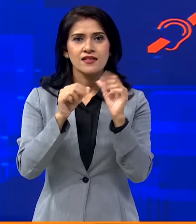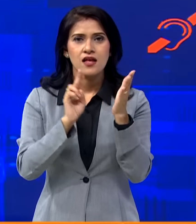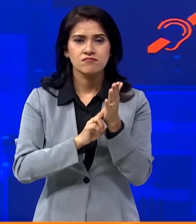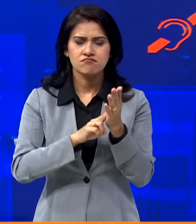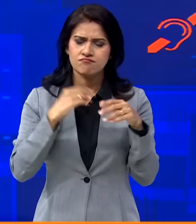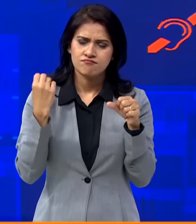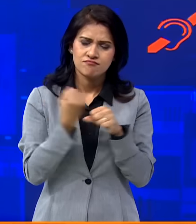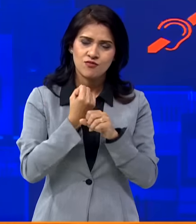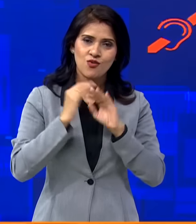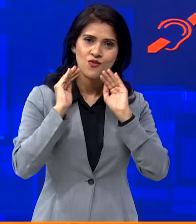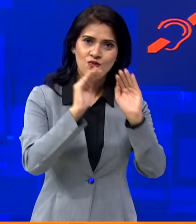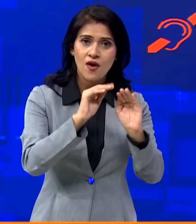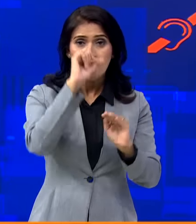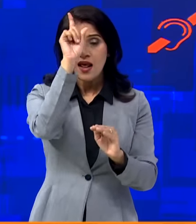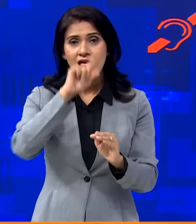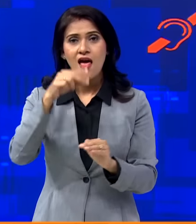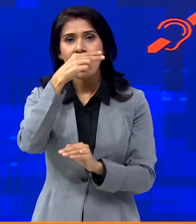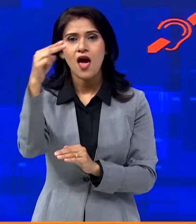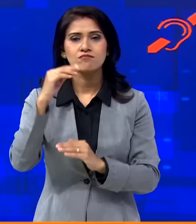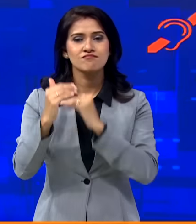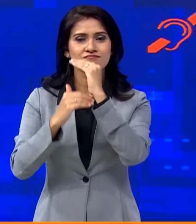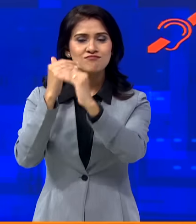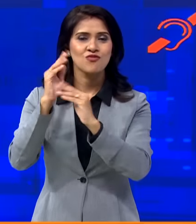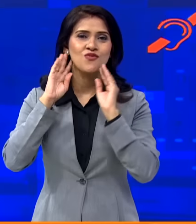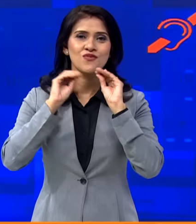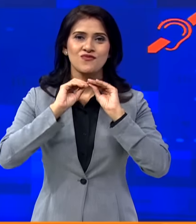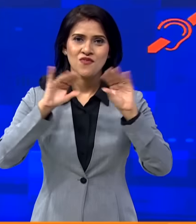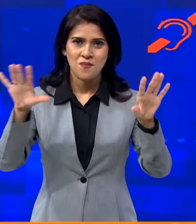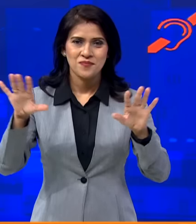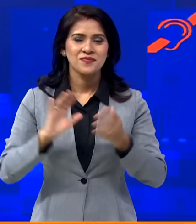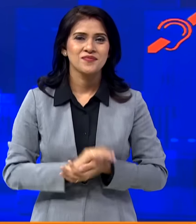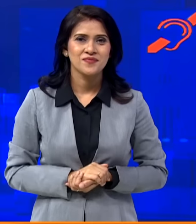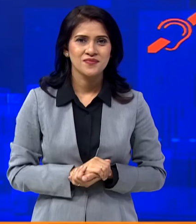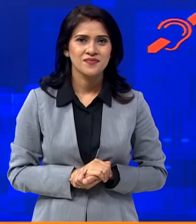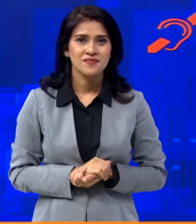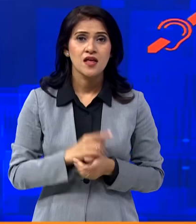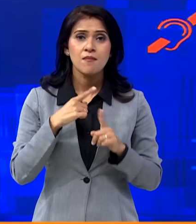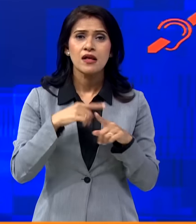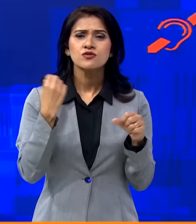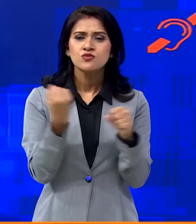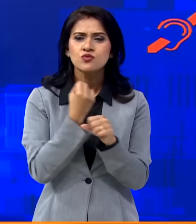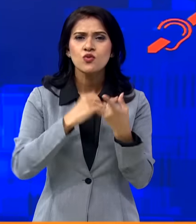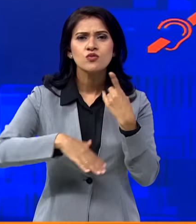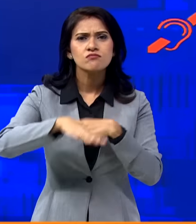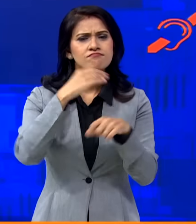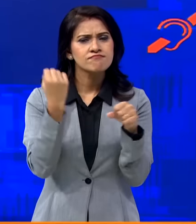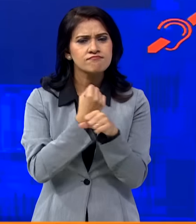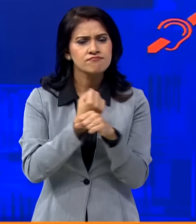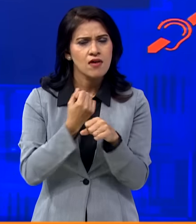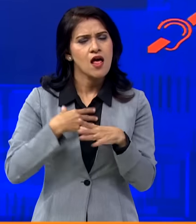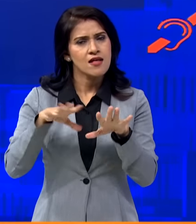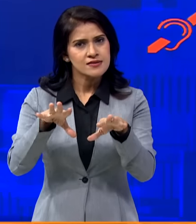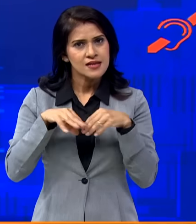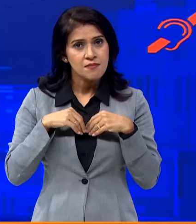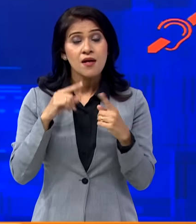रहेंगे देश का नाम ऊंचा करते रहेंगे और समाज सेवा का जो काम इन्होंने हाथ में लिया है वह करते रहेंगे